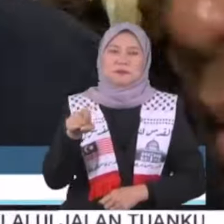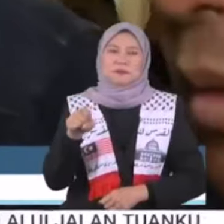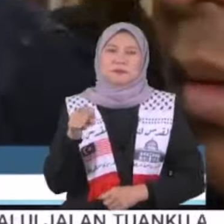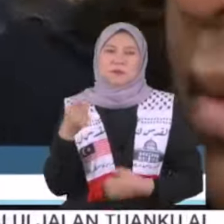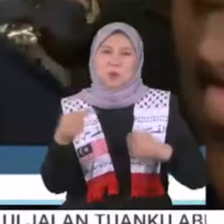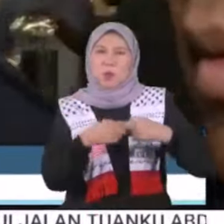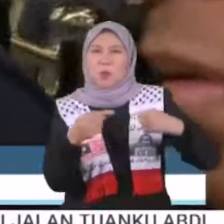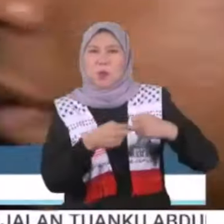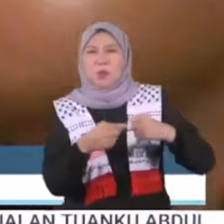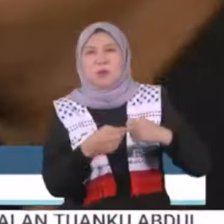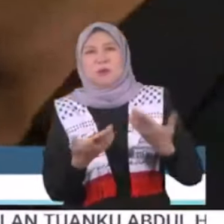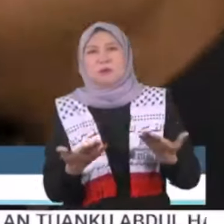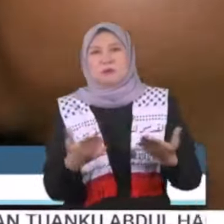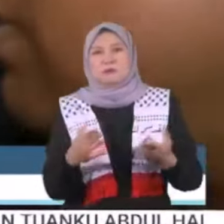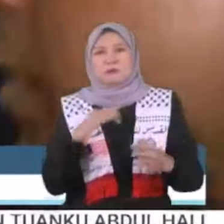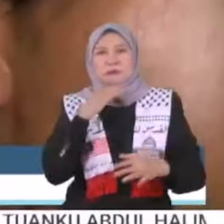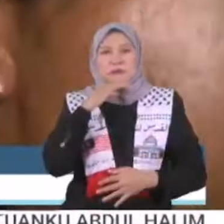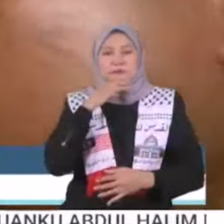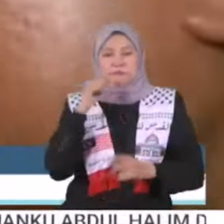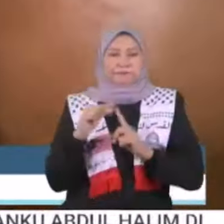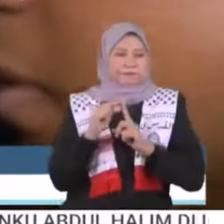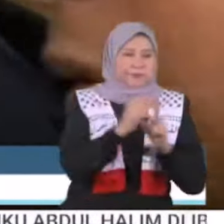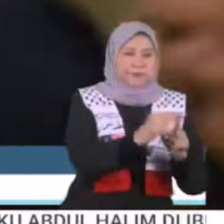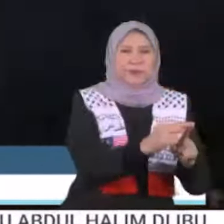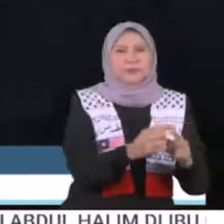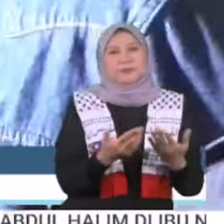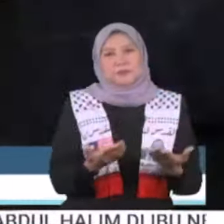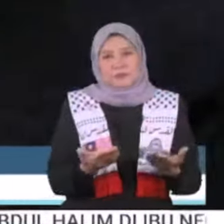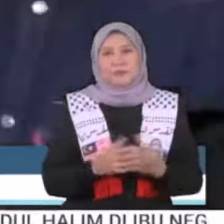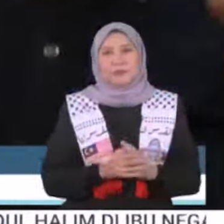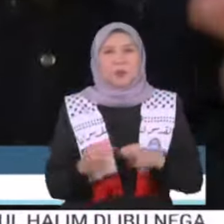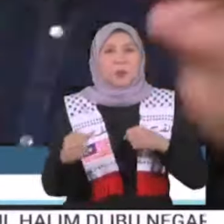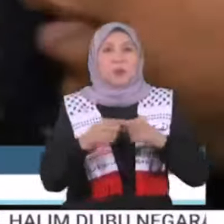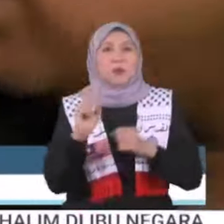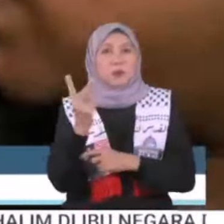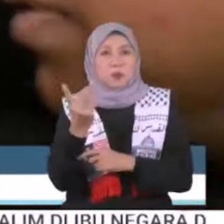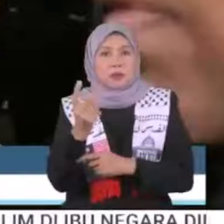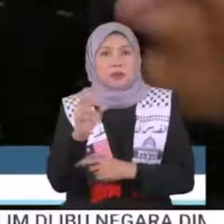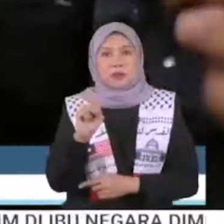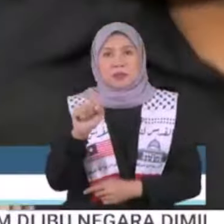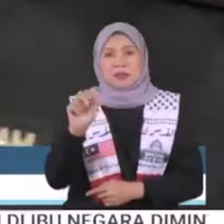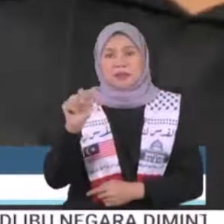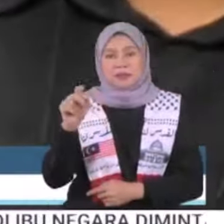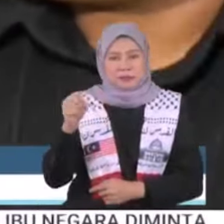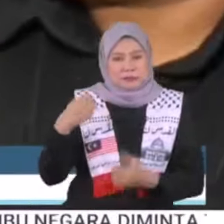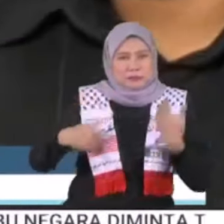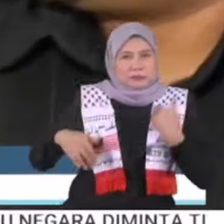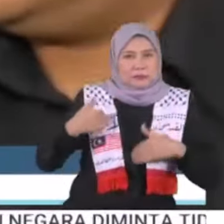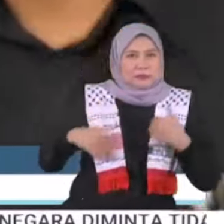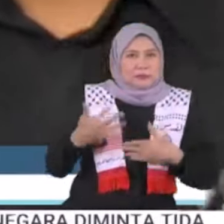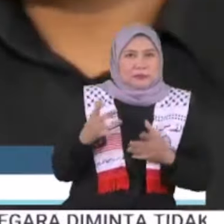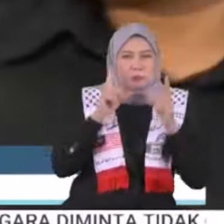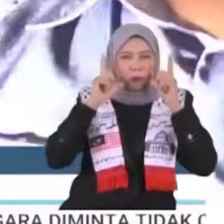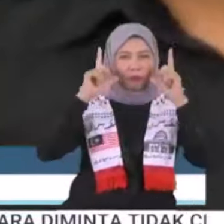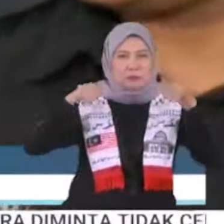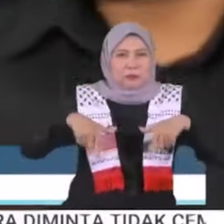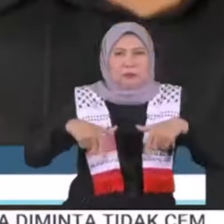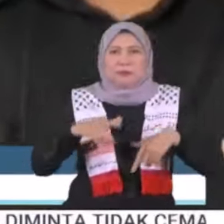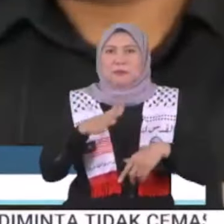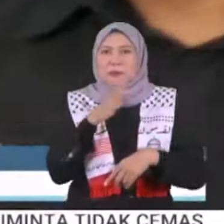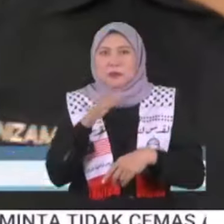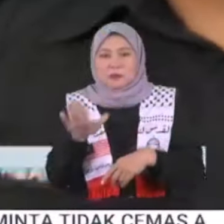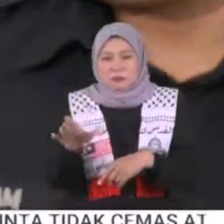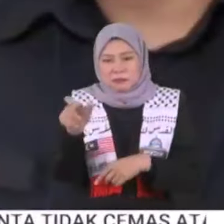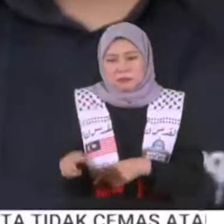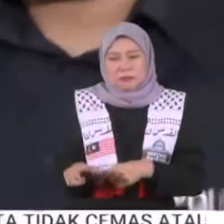sedar membuat hantaran yang bersifat lucah. Bagi tuduhan kedua, Satish Kumar mengaku tidak bersalah atas pertuduhan mengaibkan ibu kepada